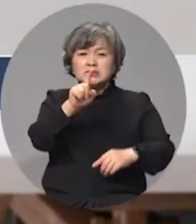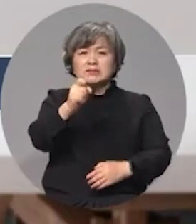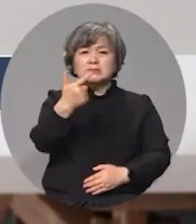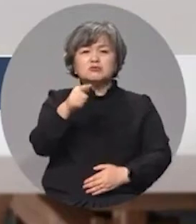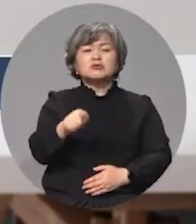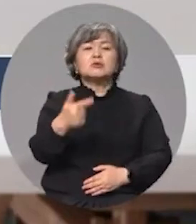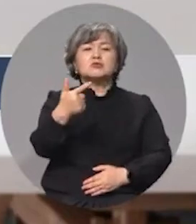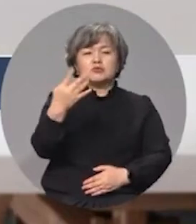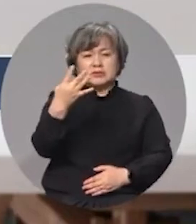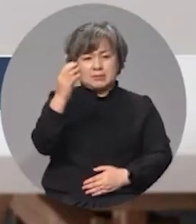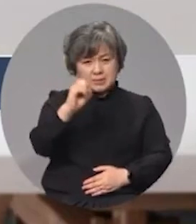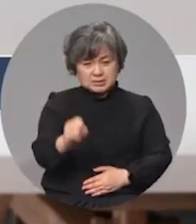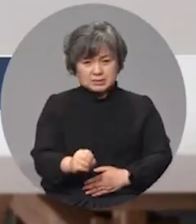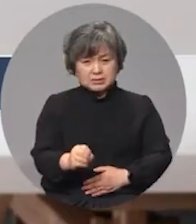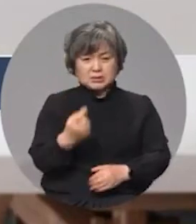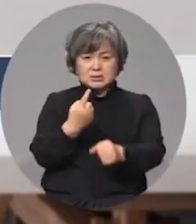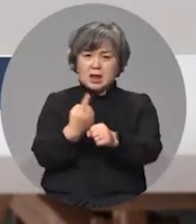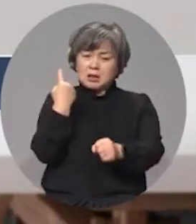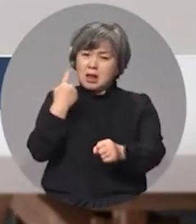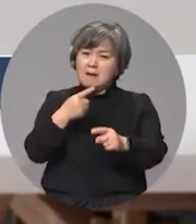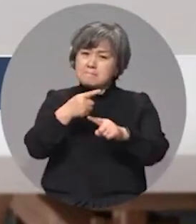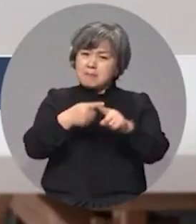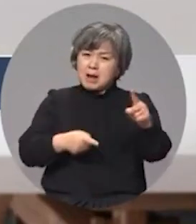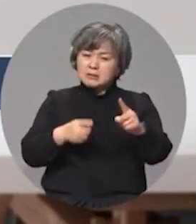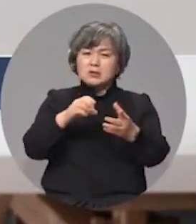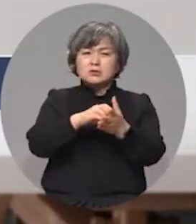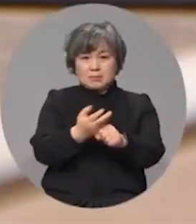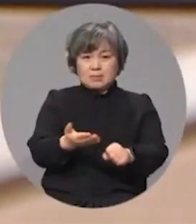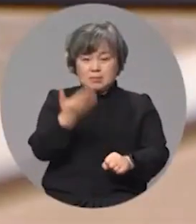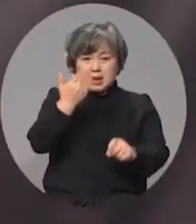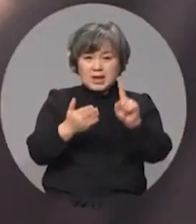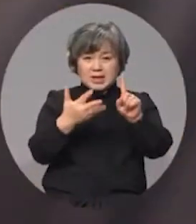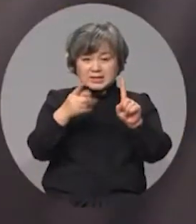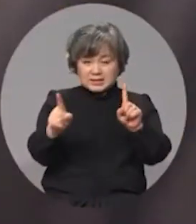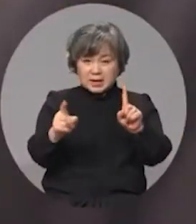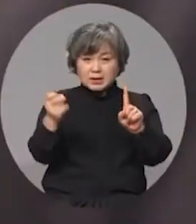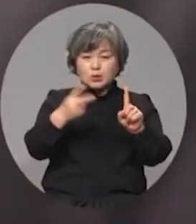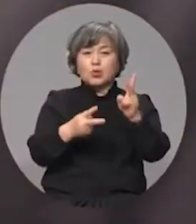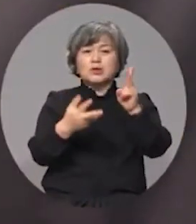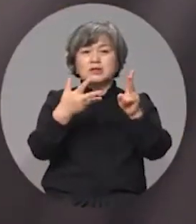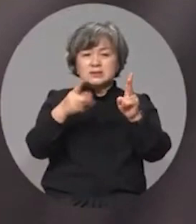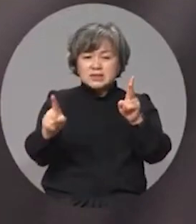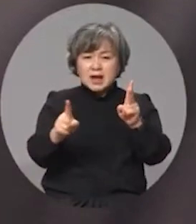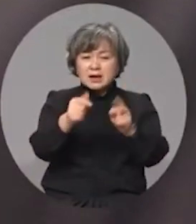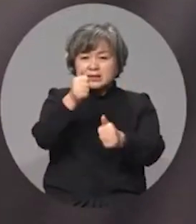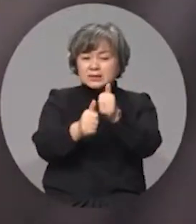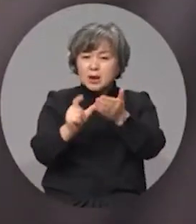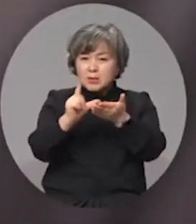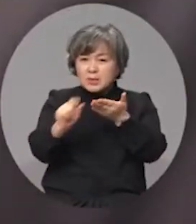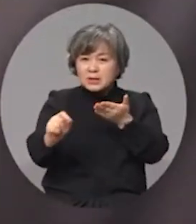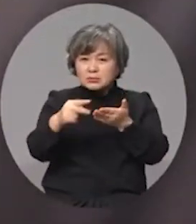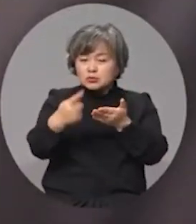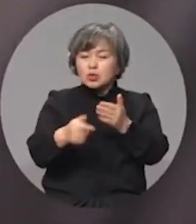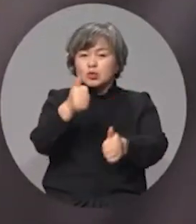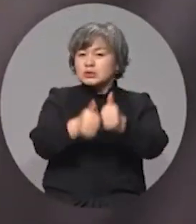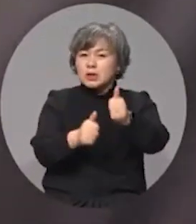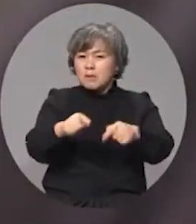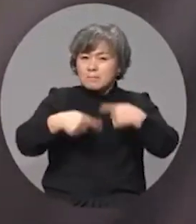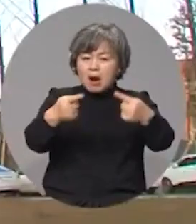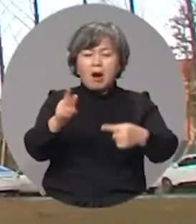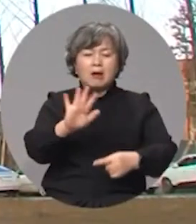였습니다 지난해 반 정도밖에 되지 않는 수준임 일론 2차시험 일부 과목 까지 치르지 않아도